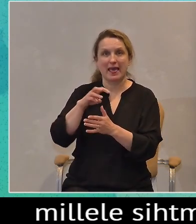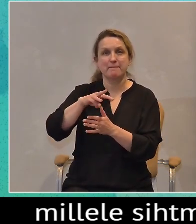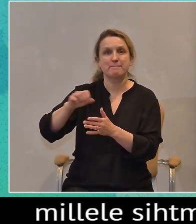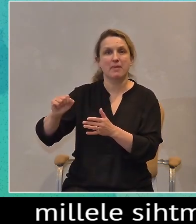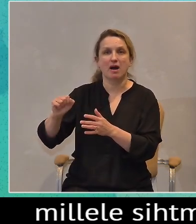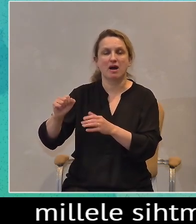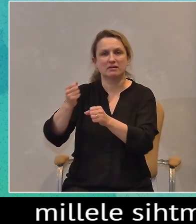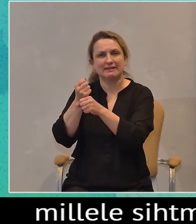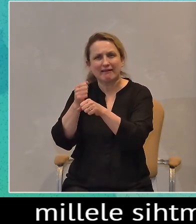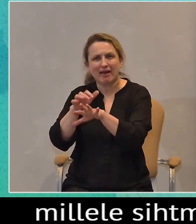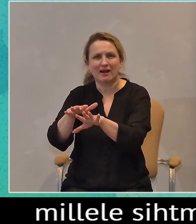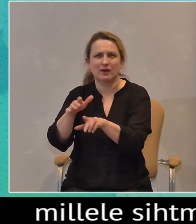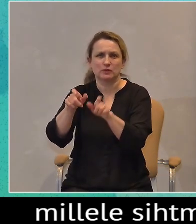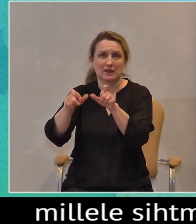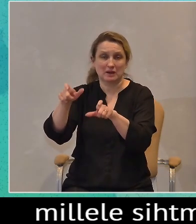tegelenud ja neid inimesi